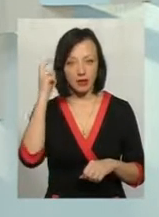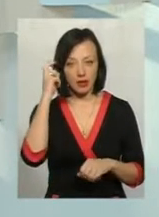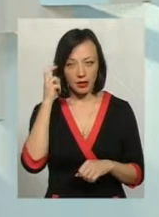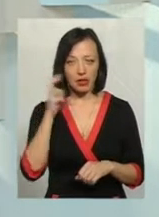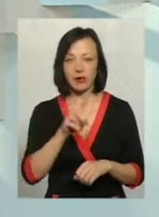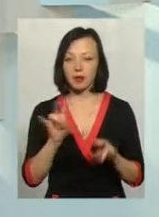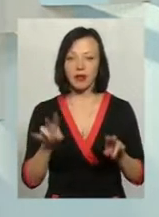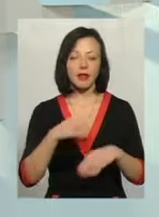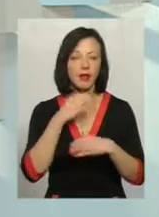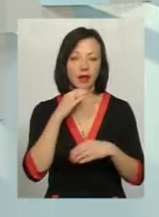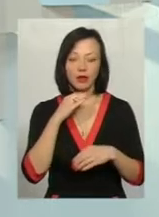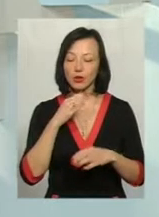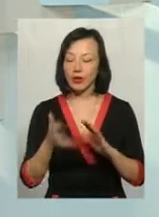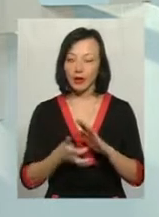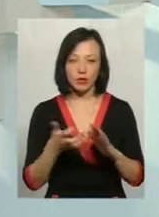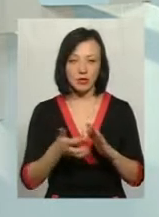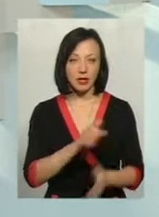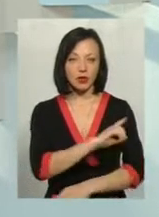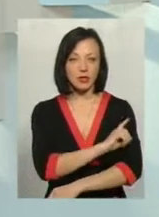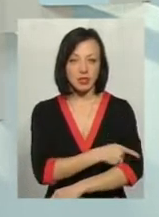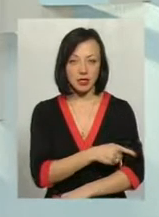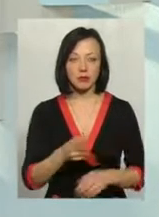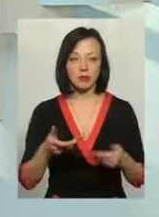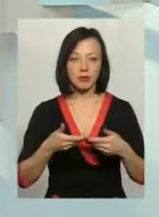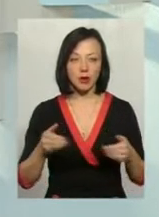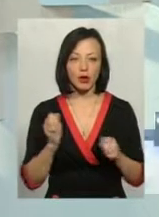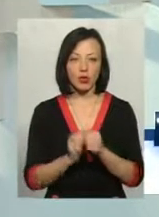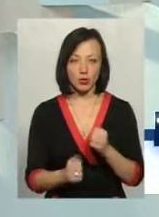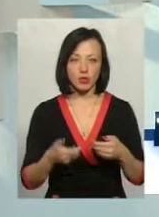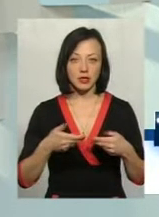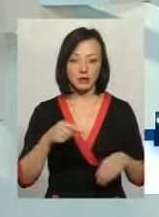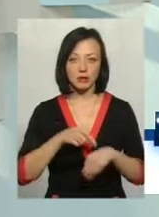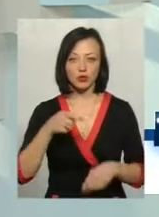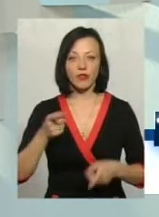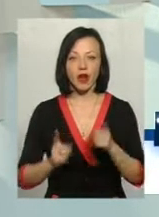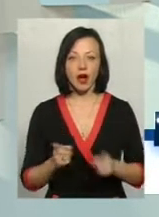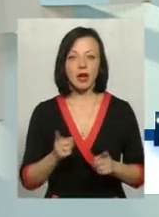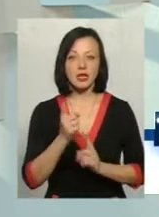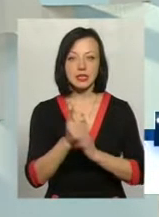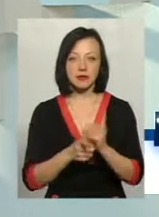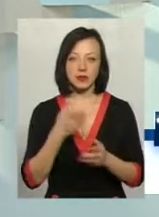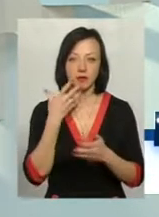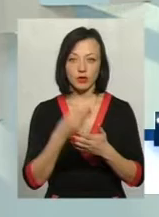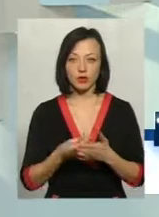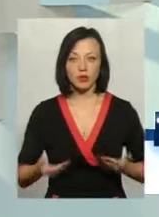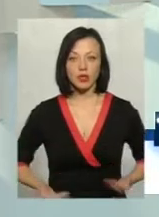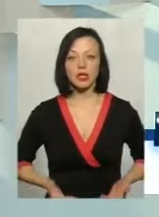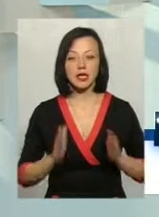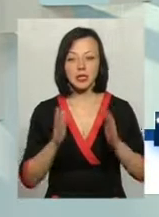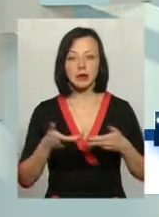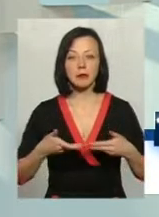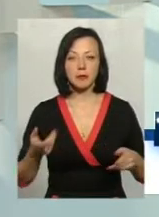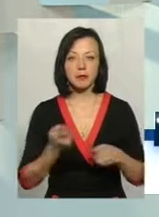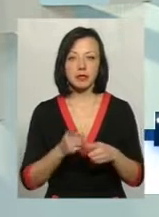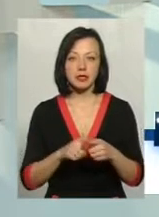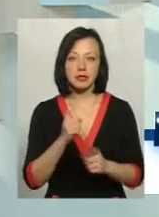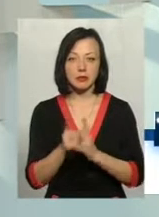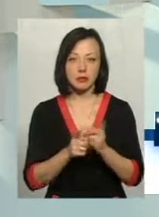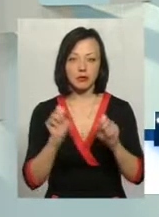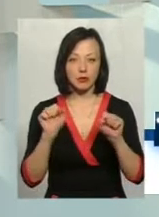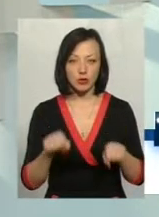їм недостатньо сил, щоб дійсно ми, кожен з нас, відчув реальні зміни в своєму житті. Тільки ми можемо ці зміни